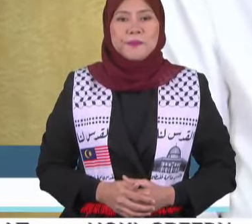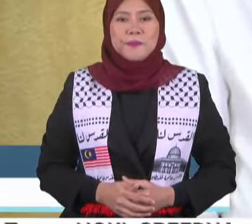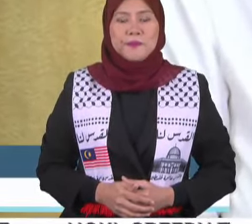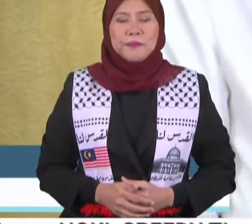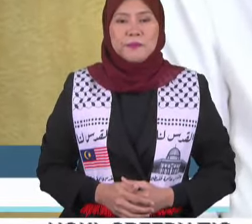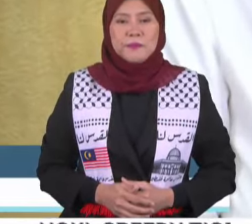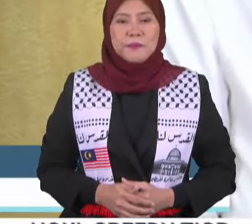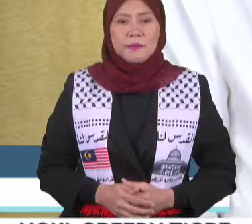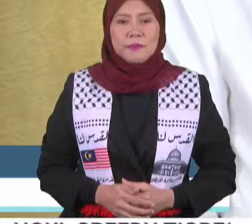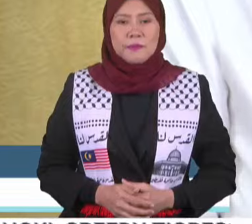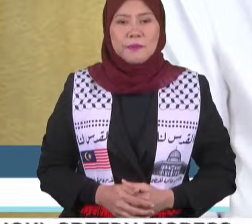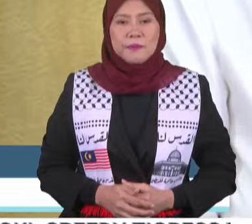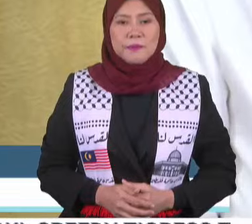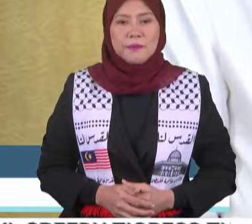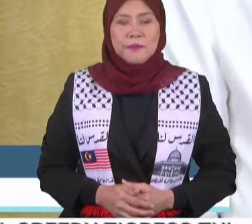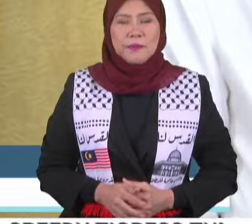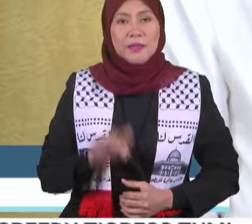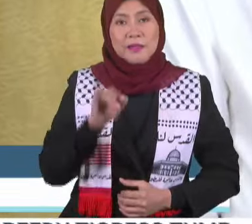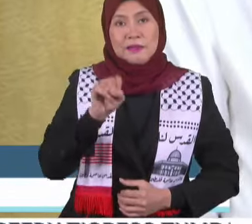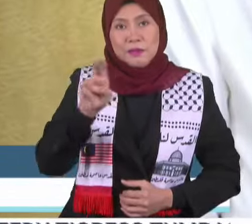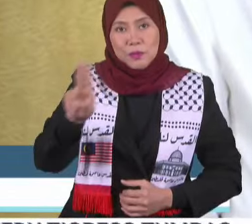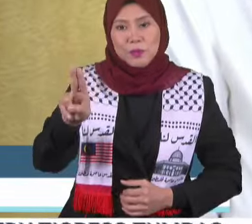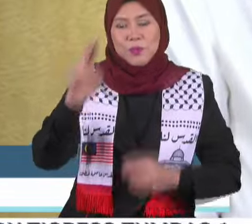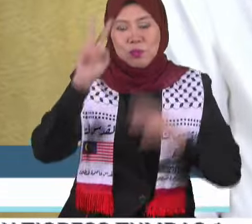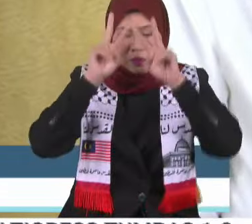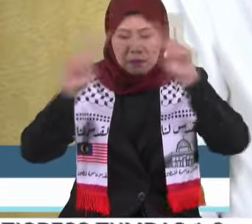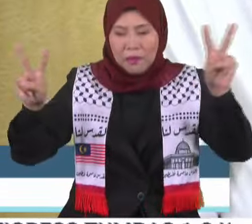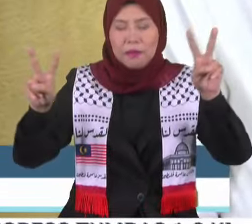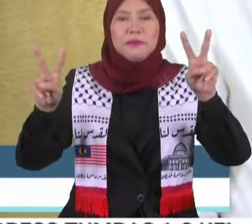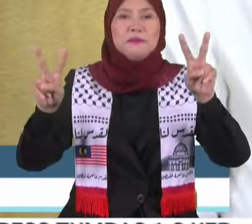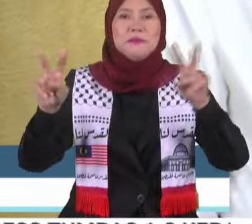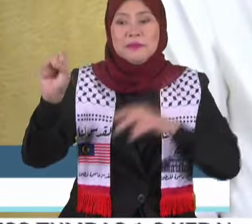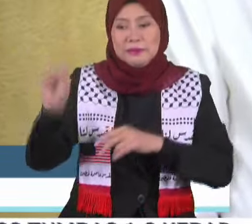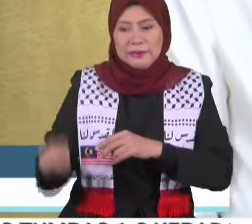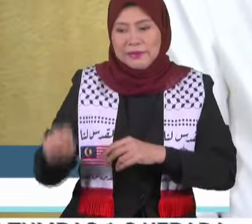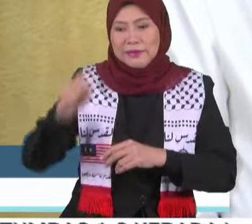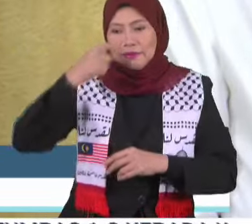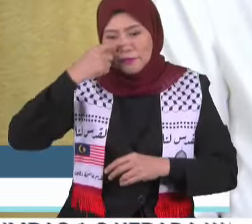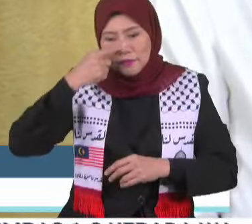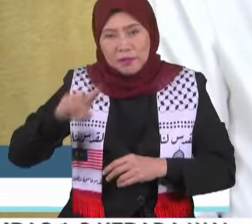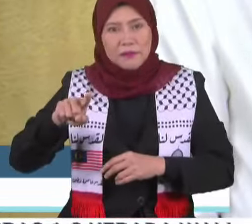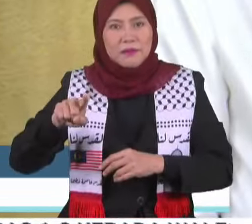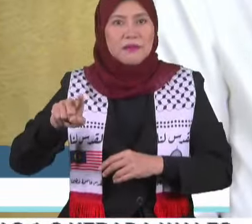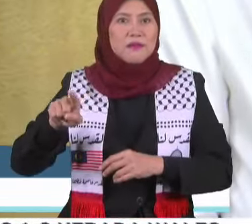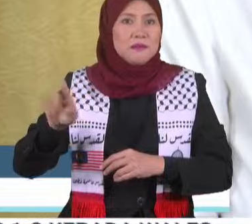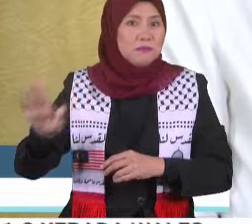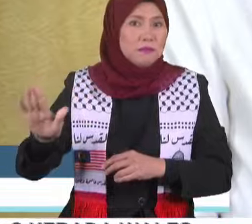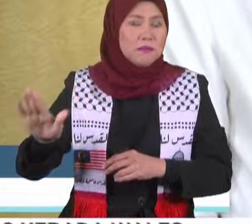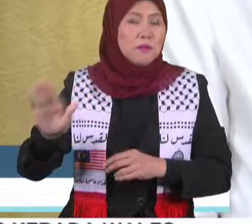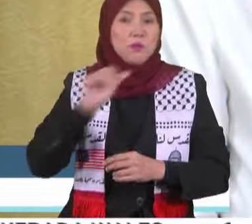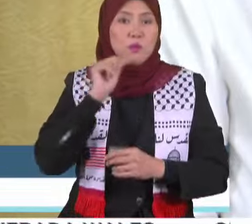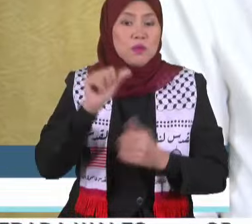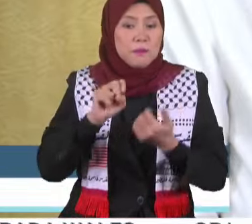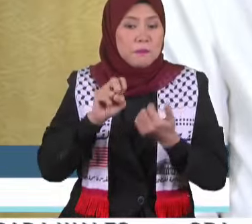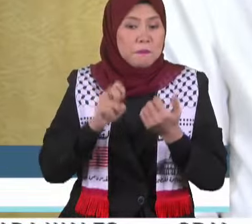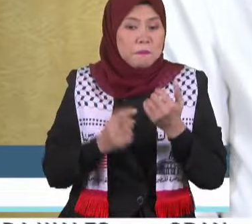Isu perdamaian di Selatan Thailand itu isu domestik Thailand. Itu saya nak jelaskan. Bukan